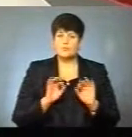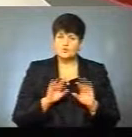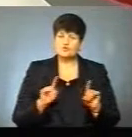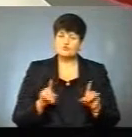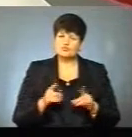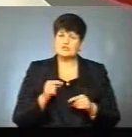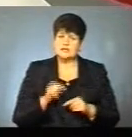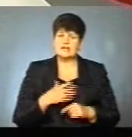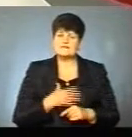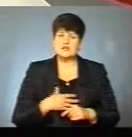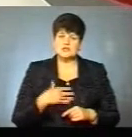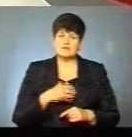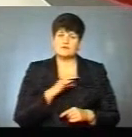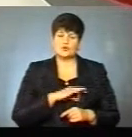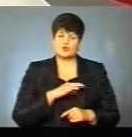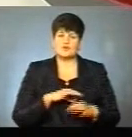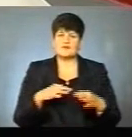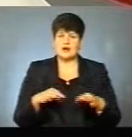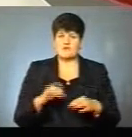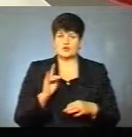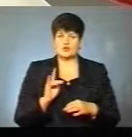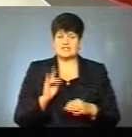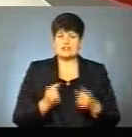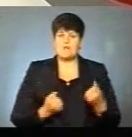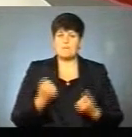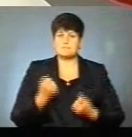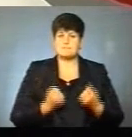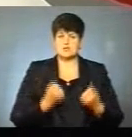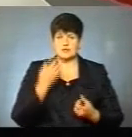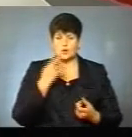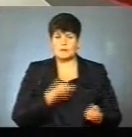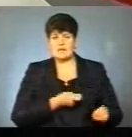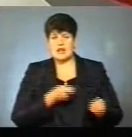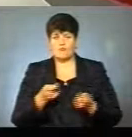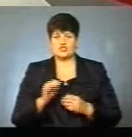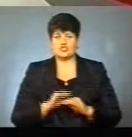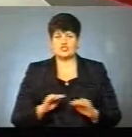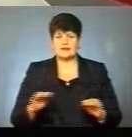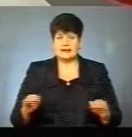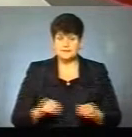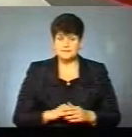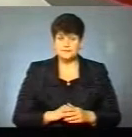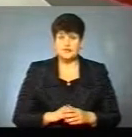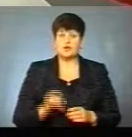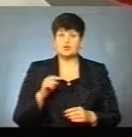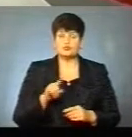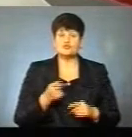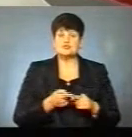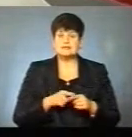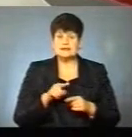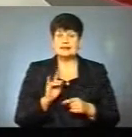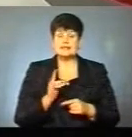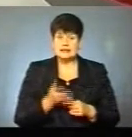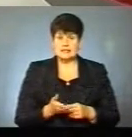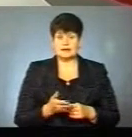важливо використовувати автокрісла в машині під час перевезення дітей? Ну, як мінімум, тому що це є дитина. Якщо